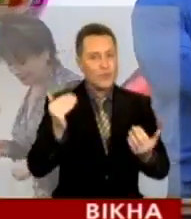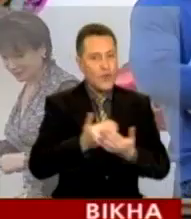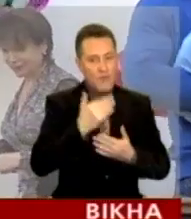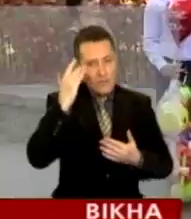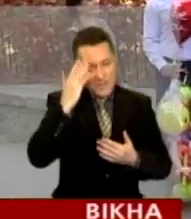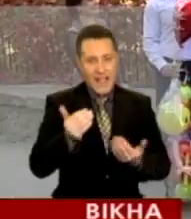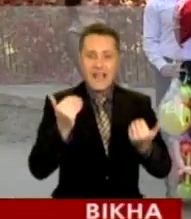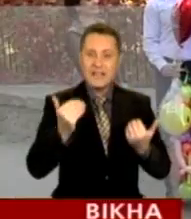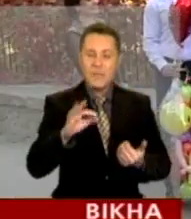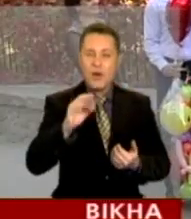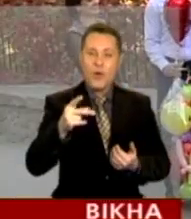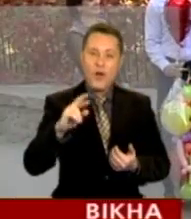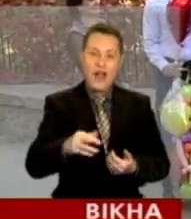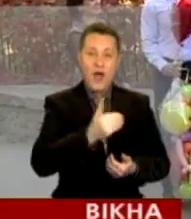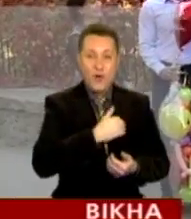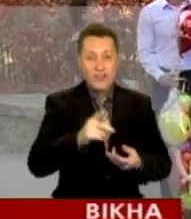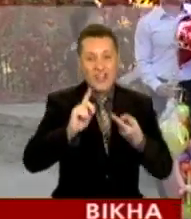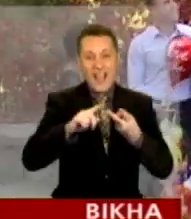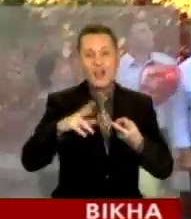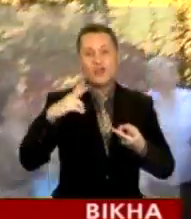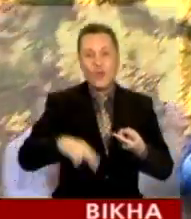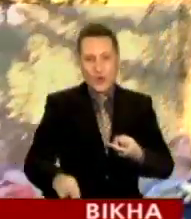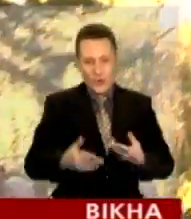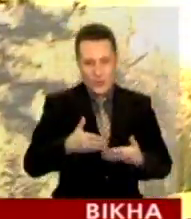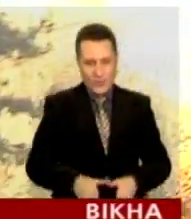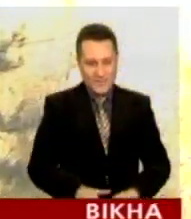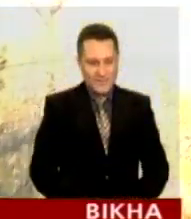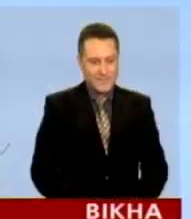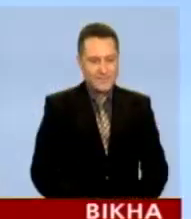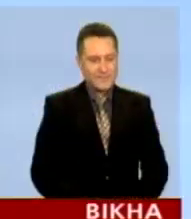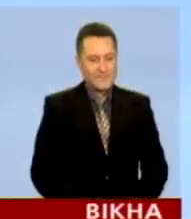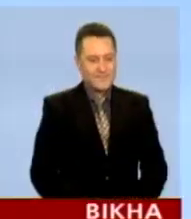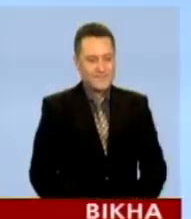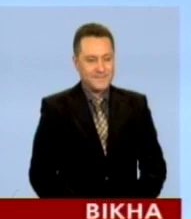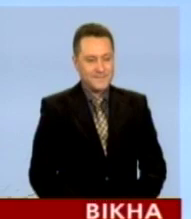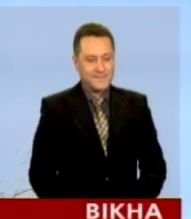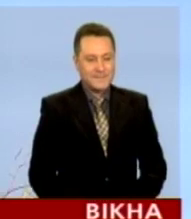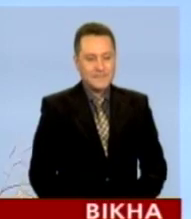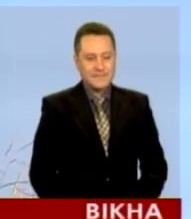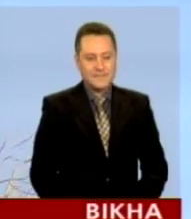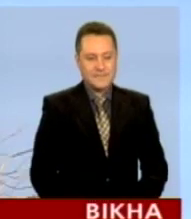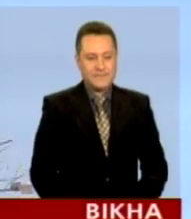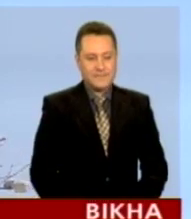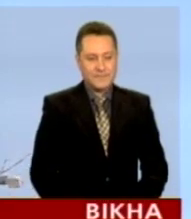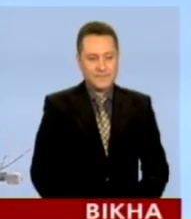Тепер Оля хоче доньку. Галина Сергієва, Діана Скляренко, Олександр Хоменко та Олексій Жиленко. Програма «Вікна» СТБ.